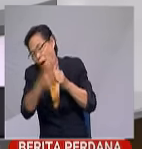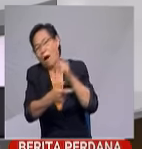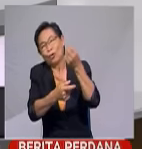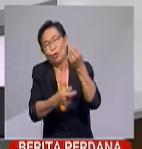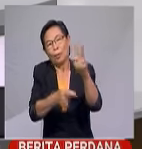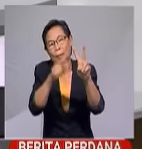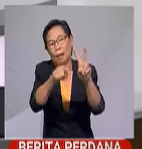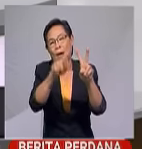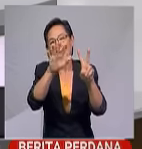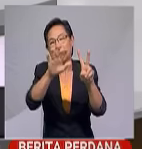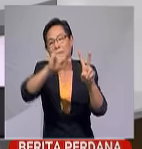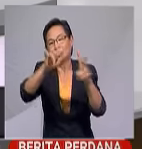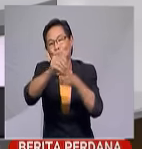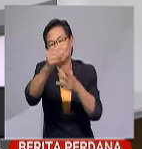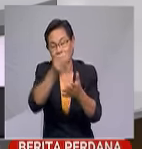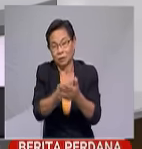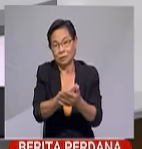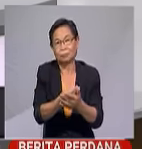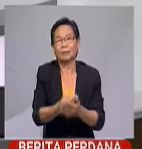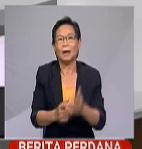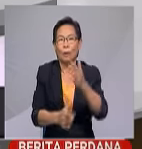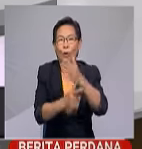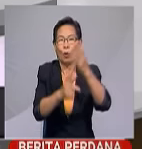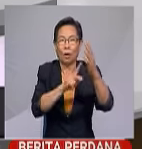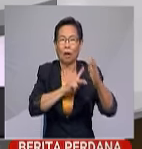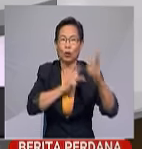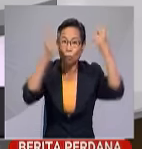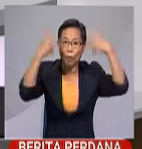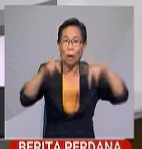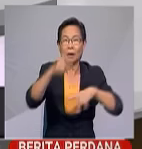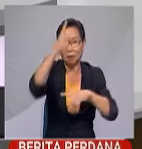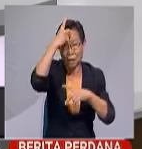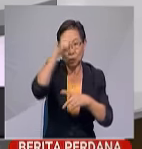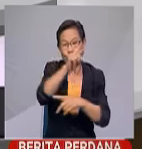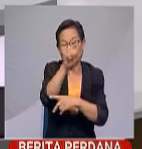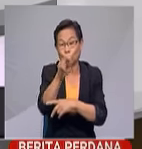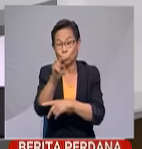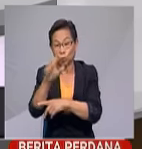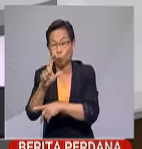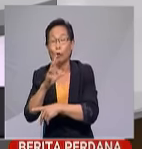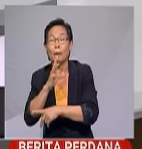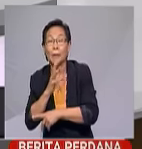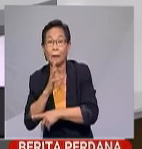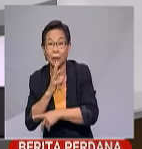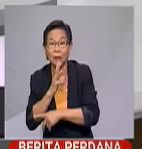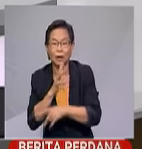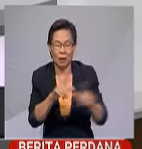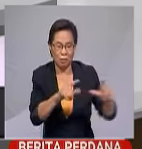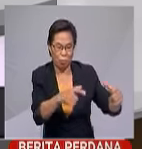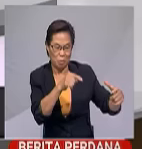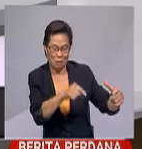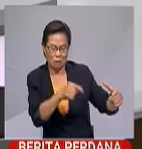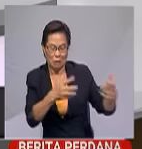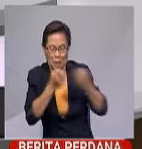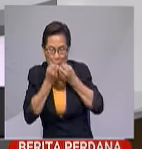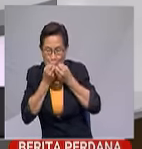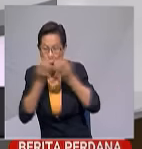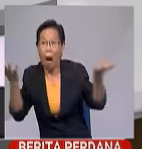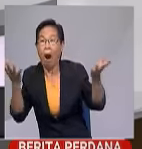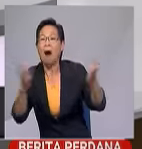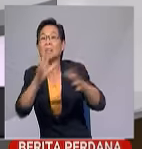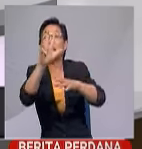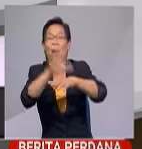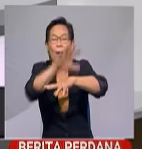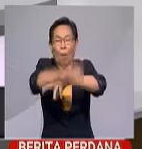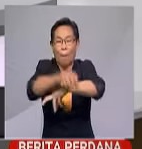RM12.5 juta ringgit. Penolong Ketua Pengarah Datuk Zulkarnain Muhammad Yusof berkata, sindikat itu berjaya dibongkar dalam 3